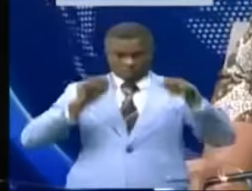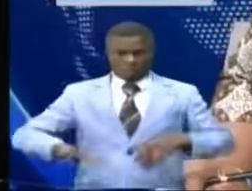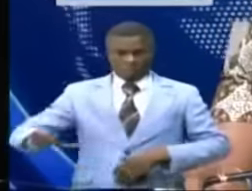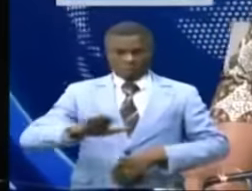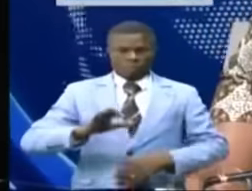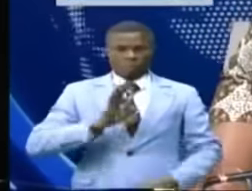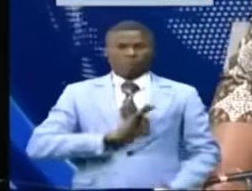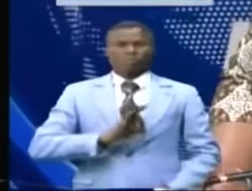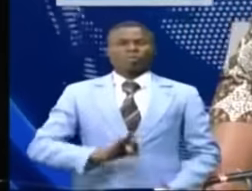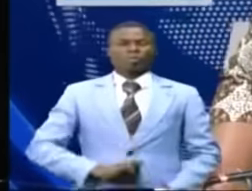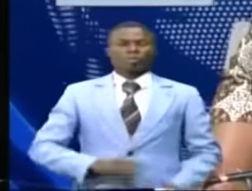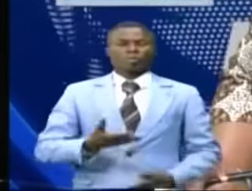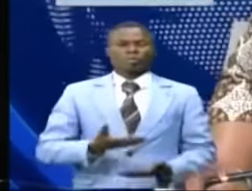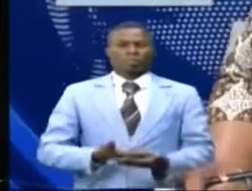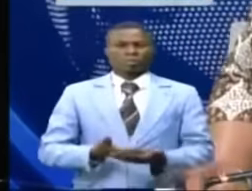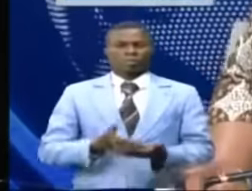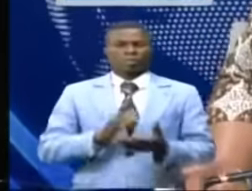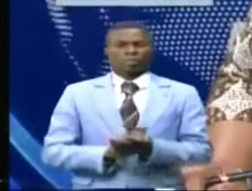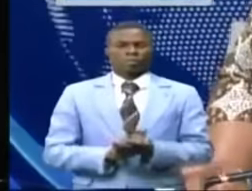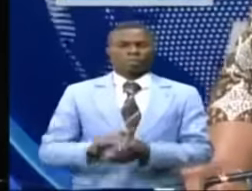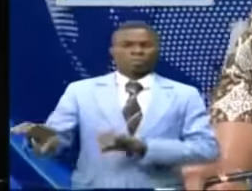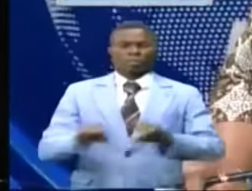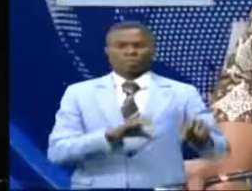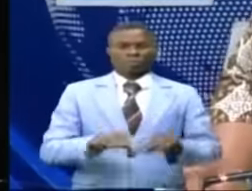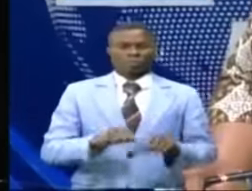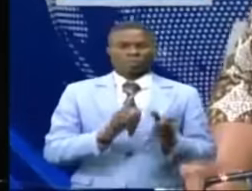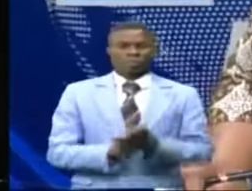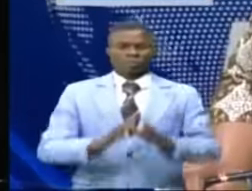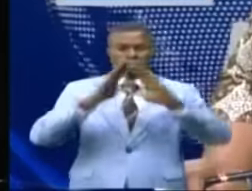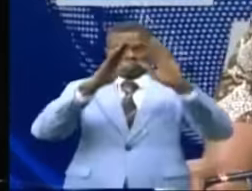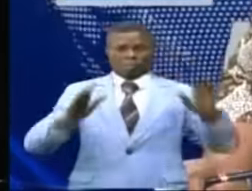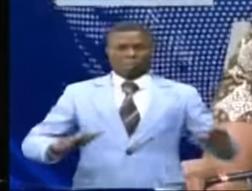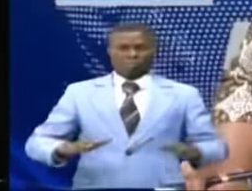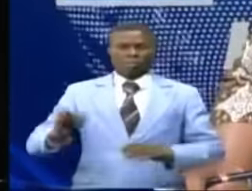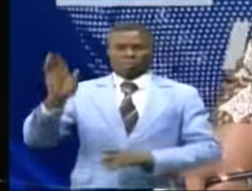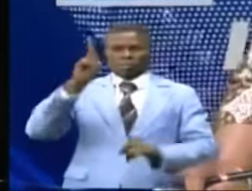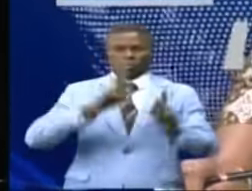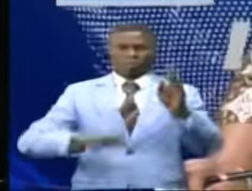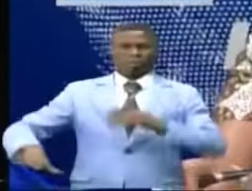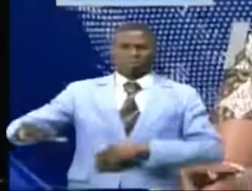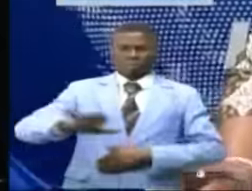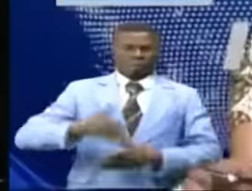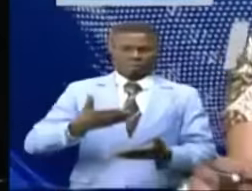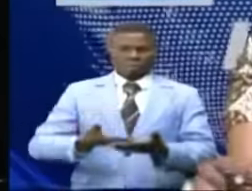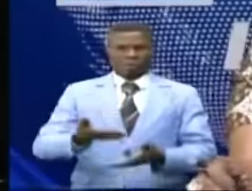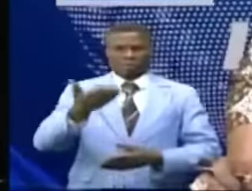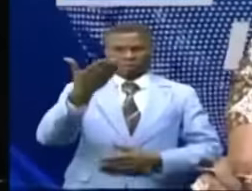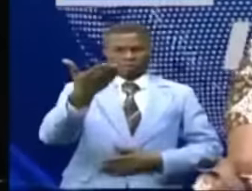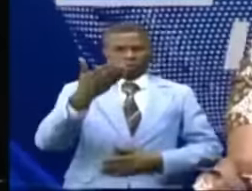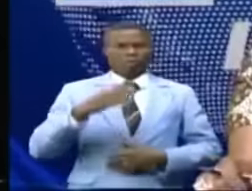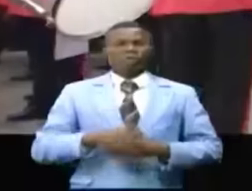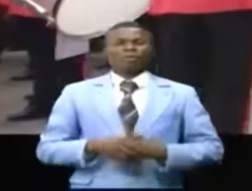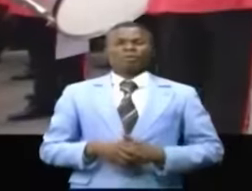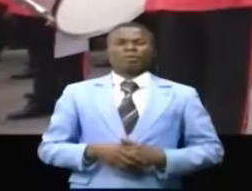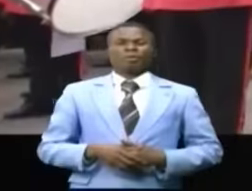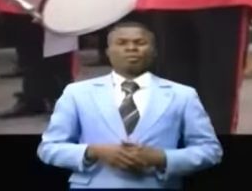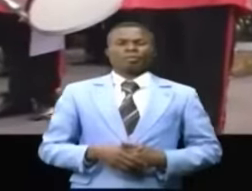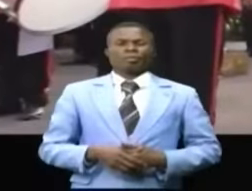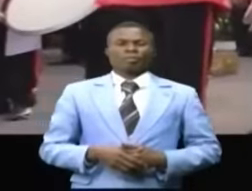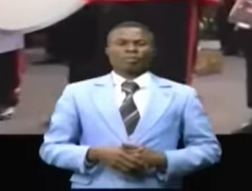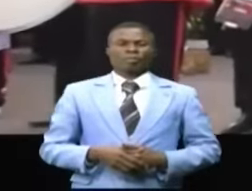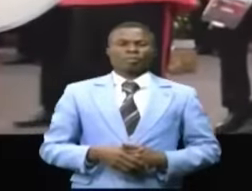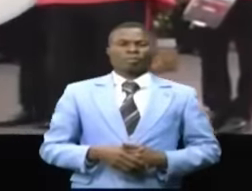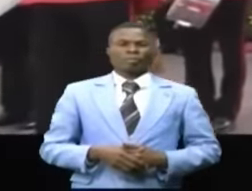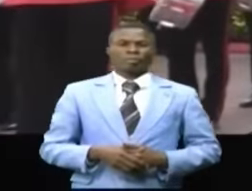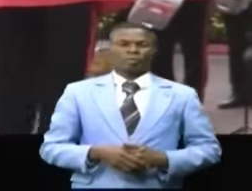République, Félix Antoine Tshisekedi Tshilombo. La cérémonie a eu lieu au Palais de la Nation. Jules Tshilombay pour les détails. C'était au